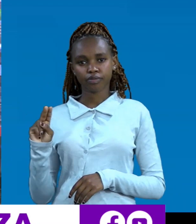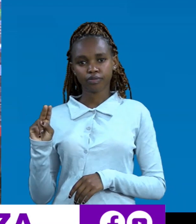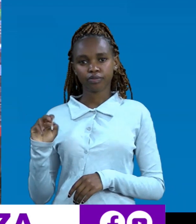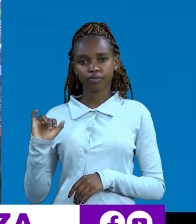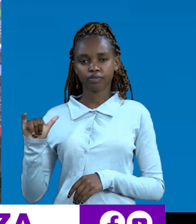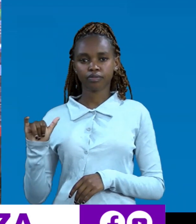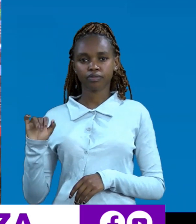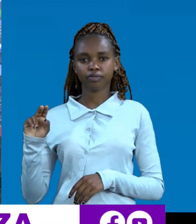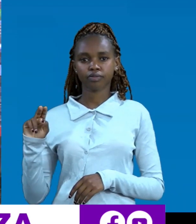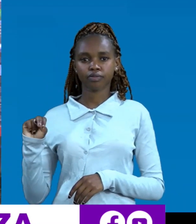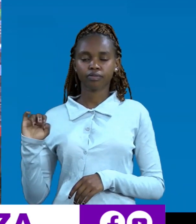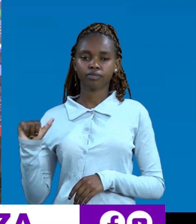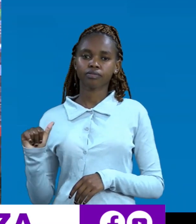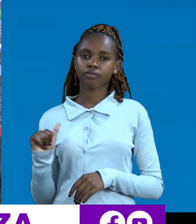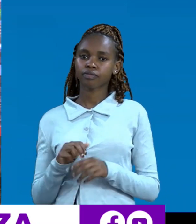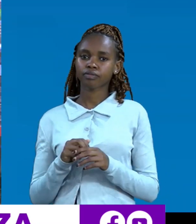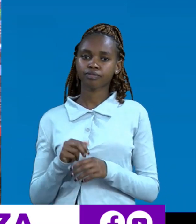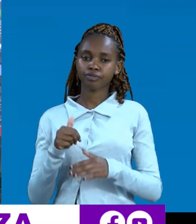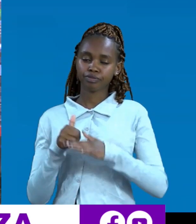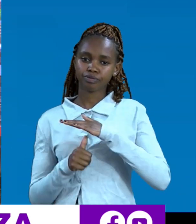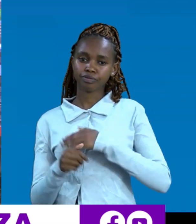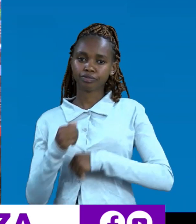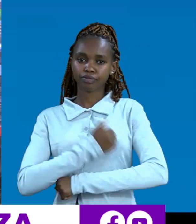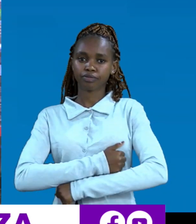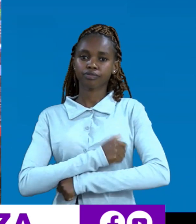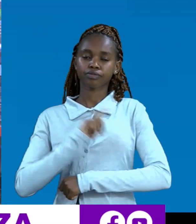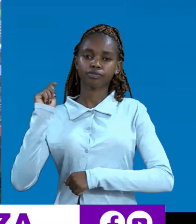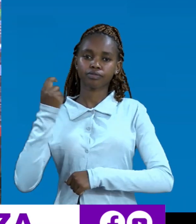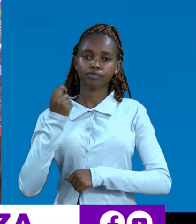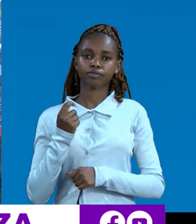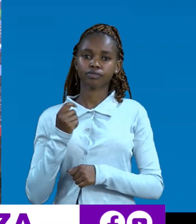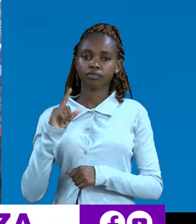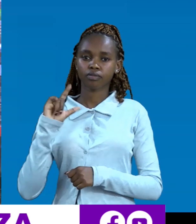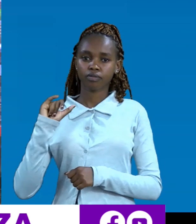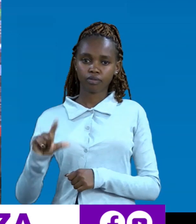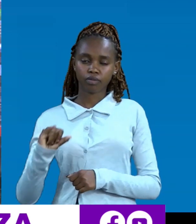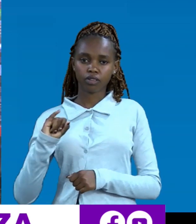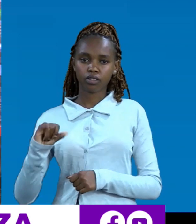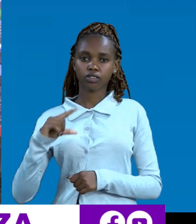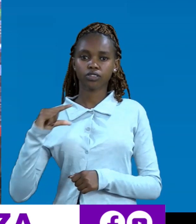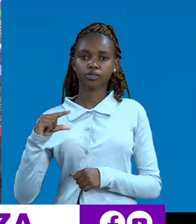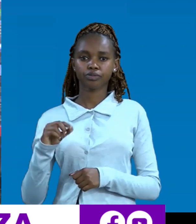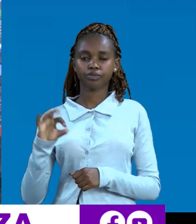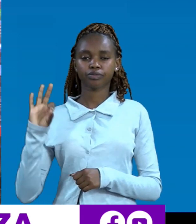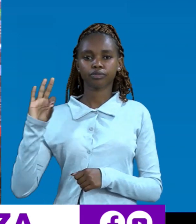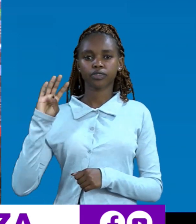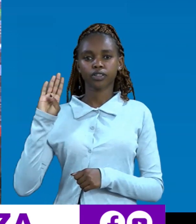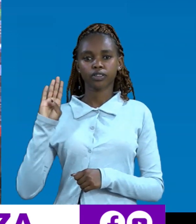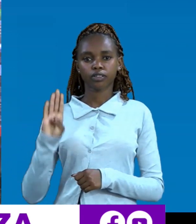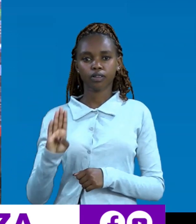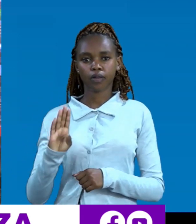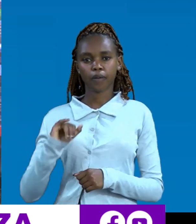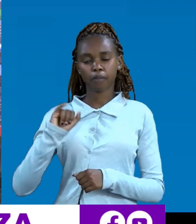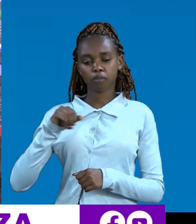DJAY. Latona, underscore Kenya, kwenye Instagram, TikTok the same, Facebook ni John